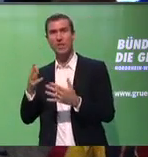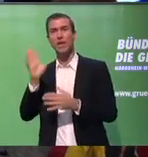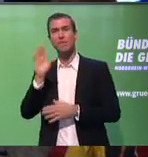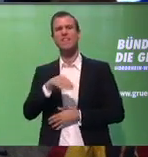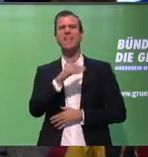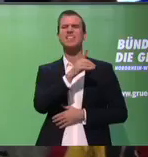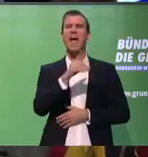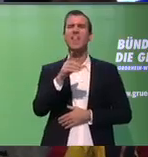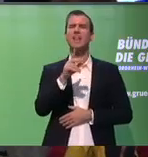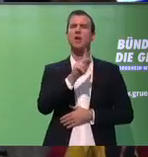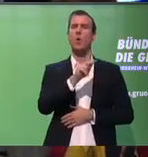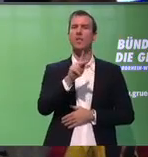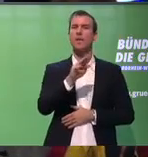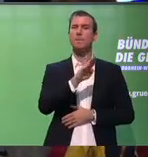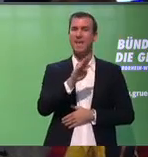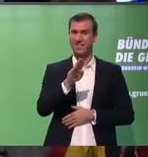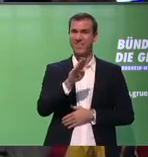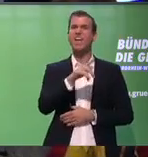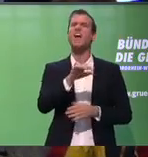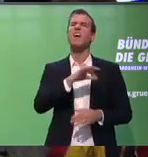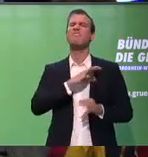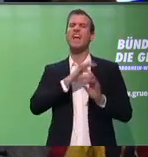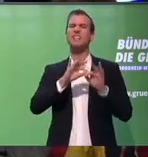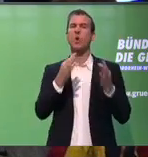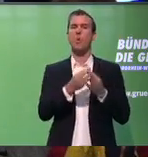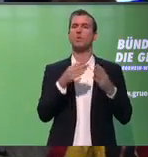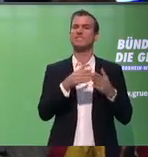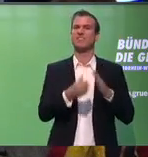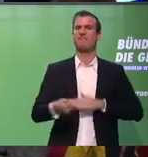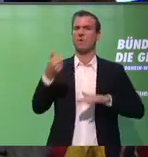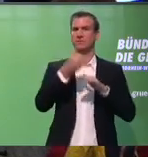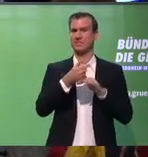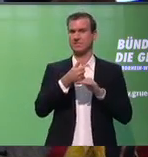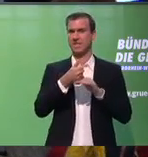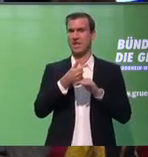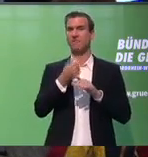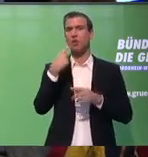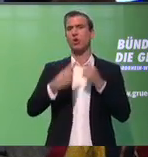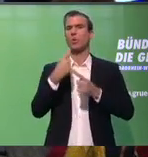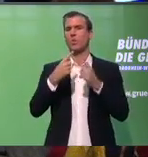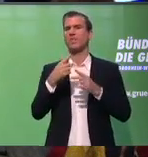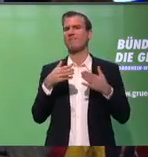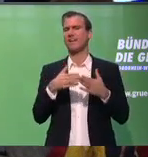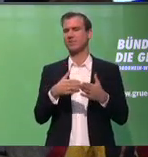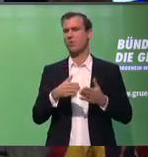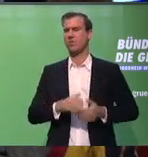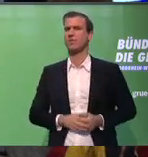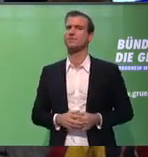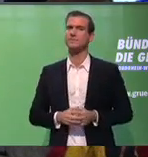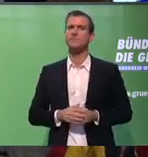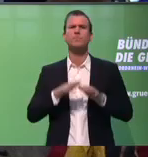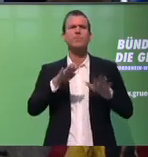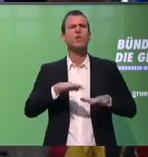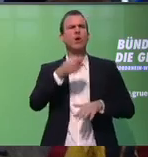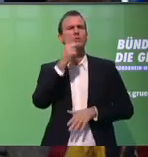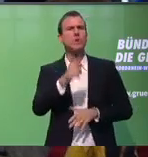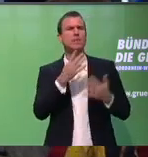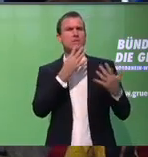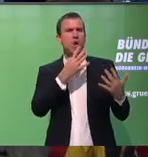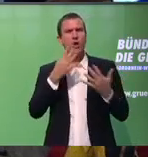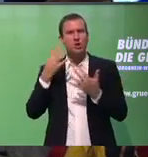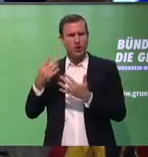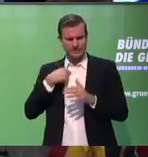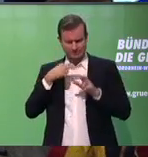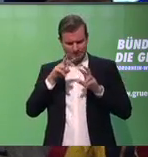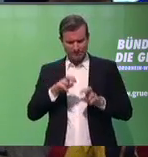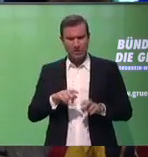Dani Cohn-Bendit Fraktionsvorsitzende der Grünen Fraktion. 1999, habe ich recherchiert,